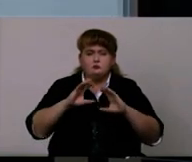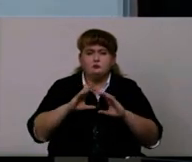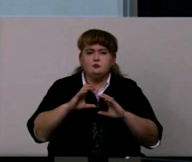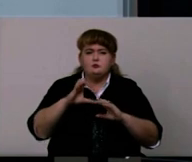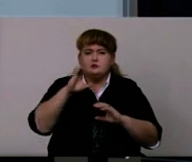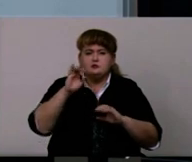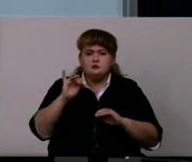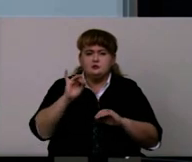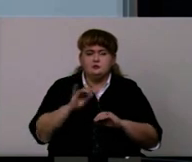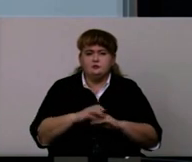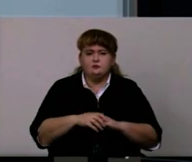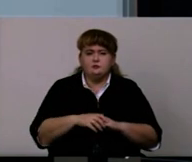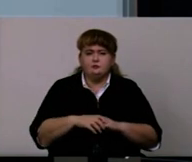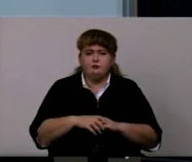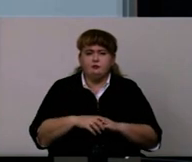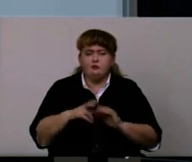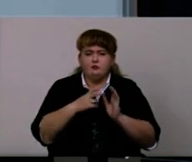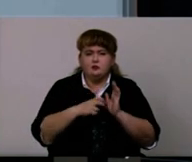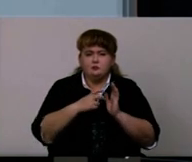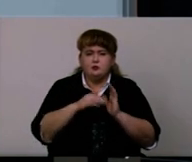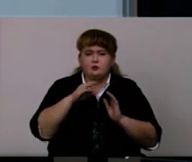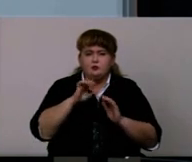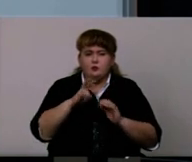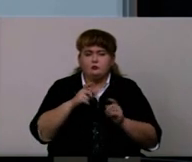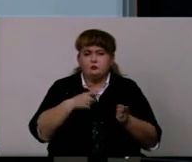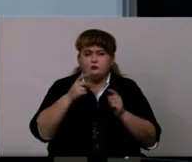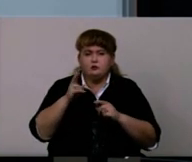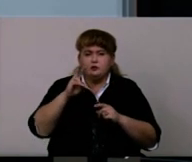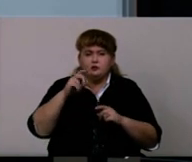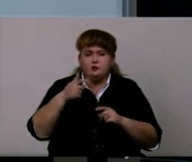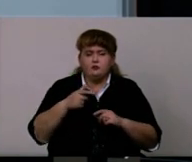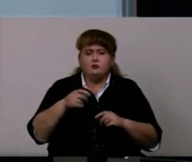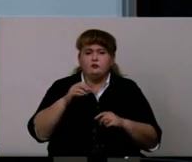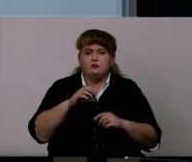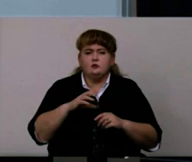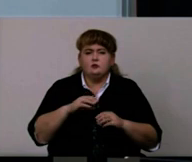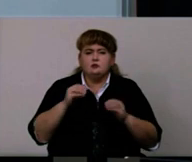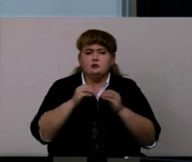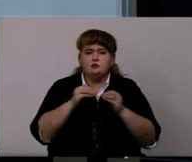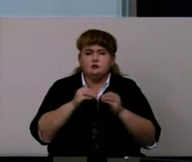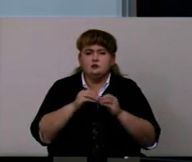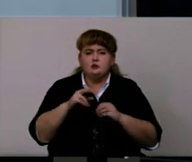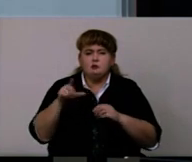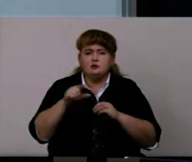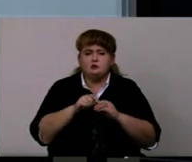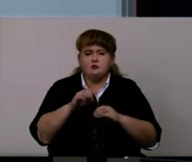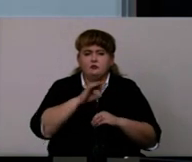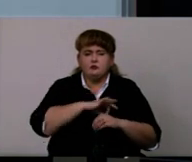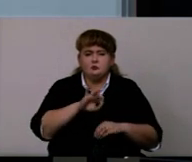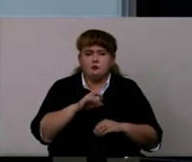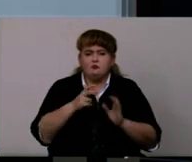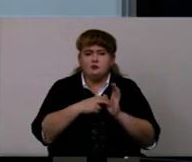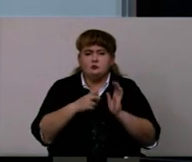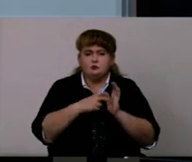Си. Переведем 800 тонн в килограммы. Для этого воспользуемся десятичной приставкой.